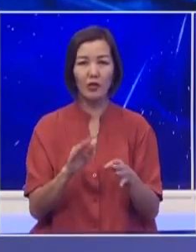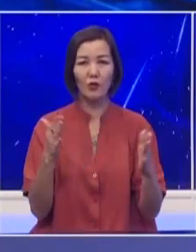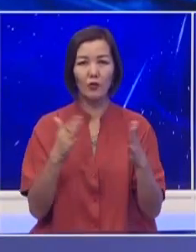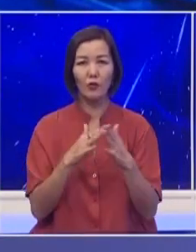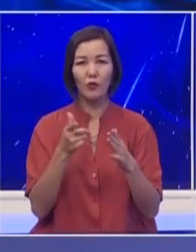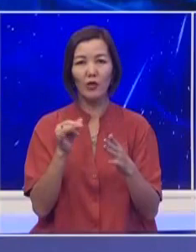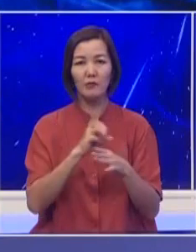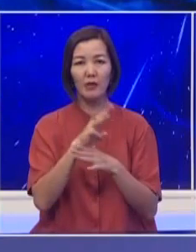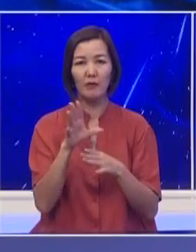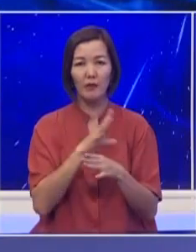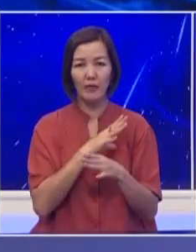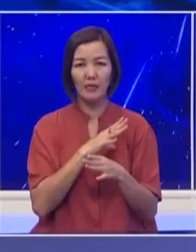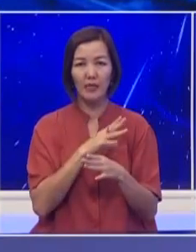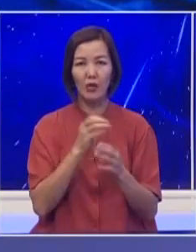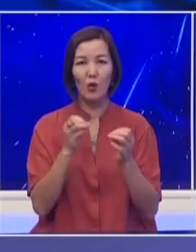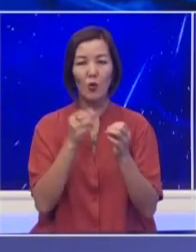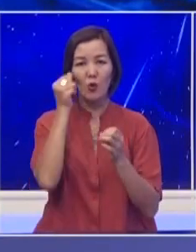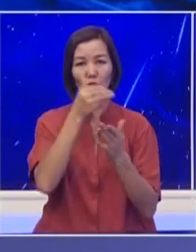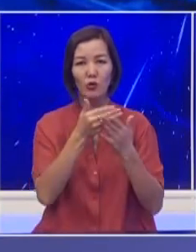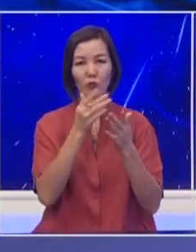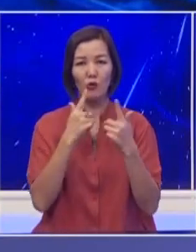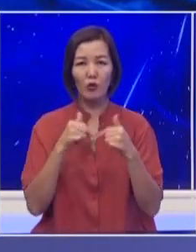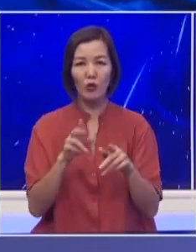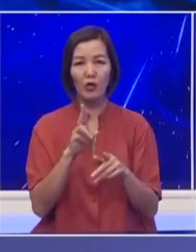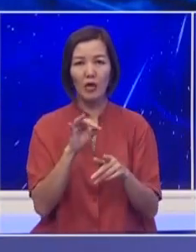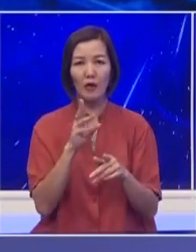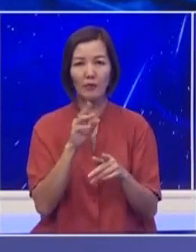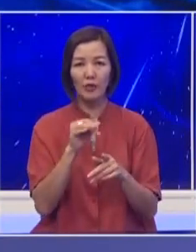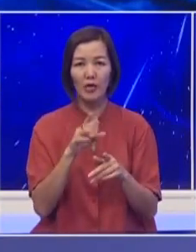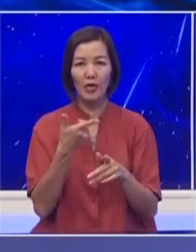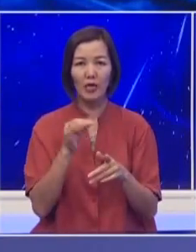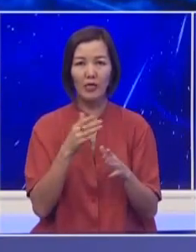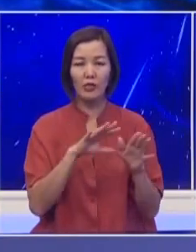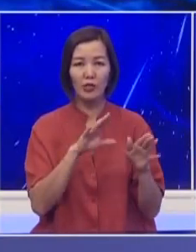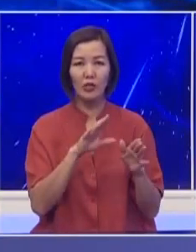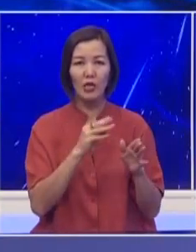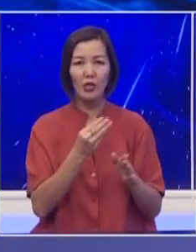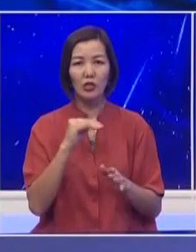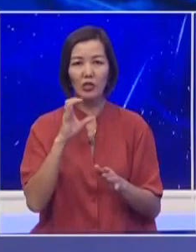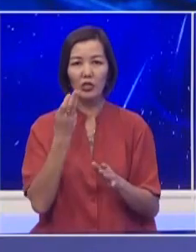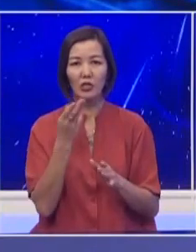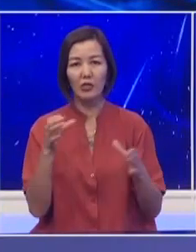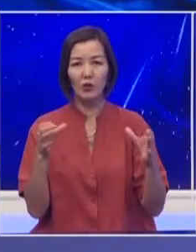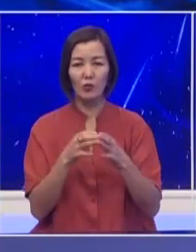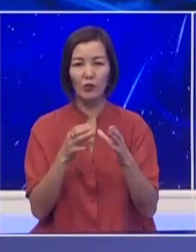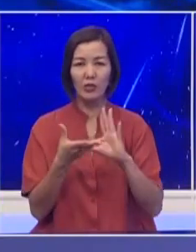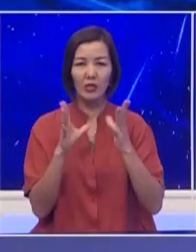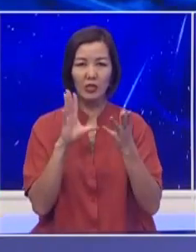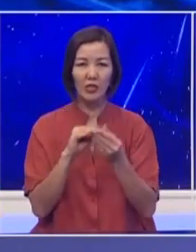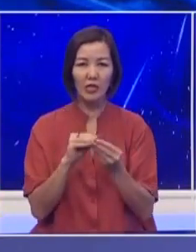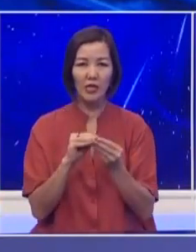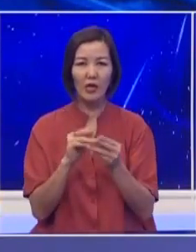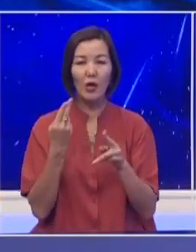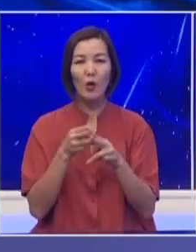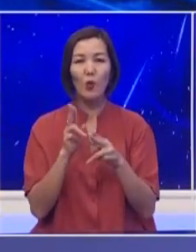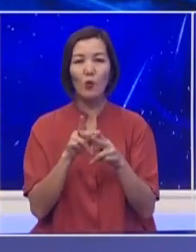қамтамасыз етілді. Бұл осыдан тура 10 жыл бұрын құрылған Қапшағай өңірінің газ желілері жауапкершілігі шектеулі серіктестігі көрсеткіштері.